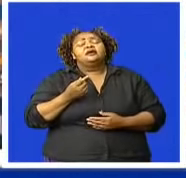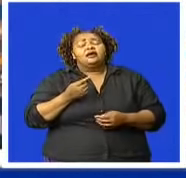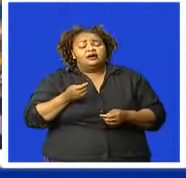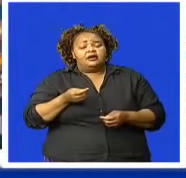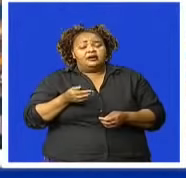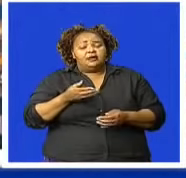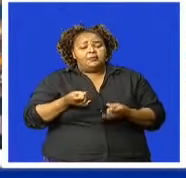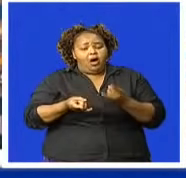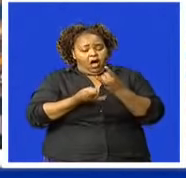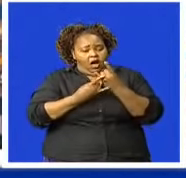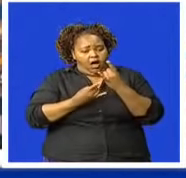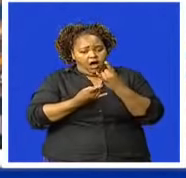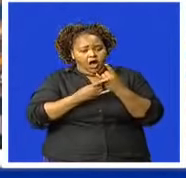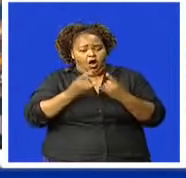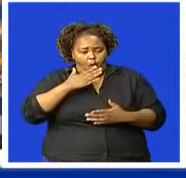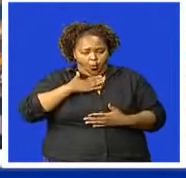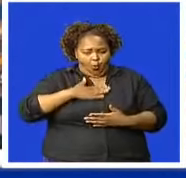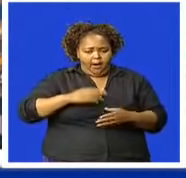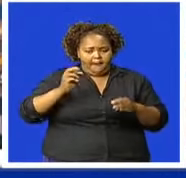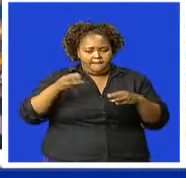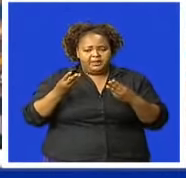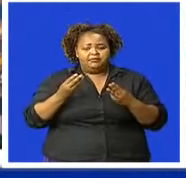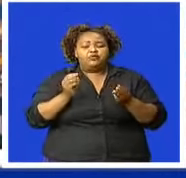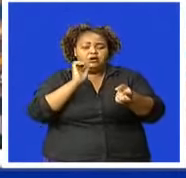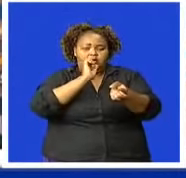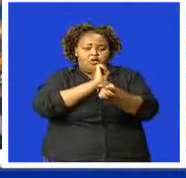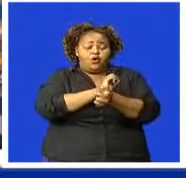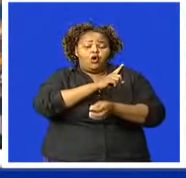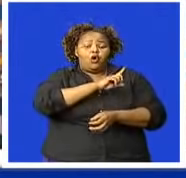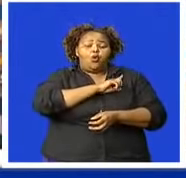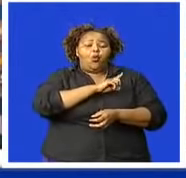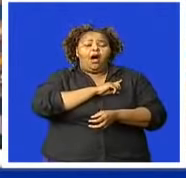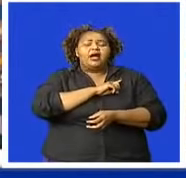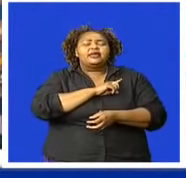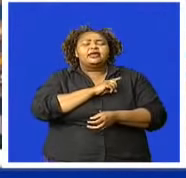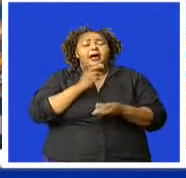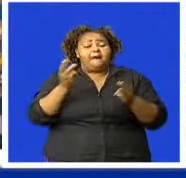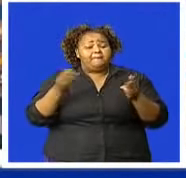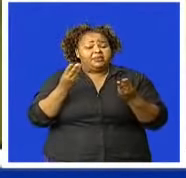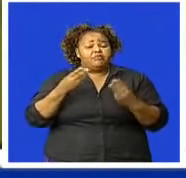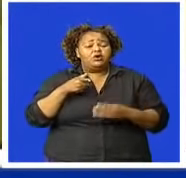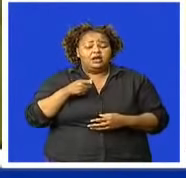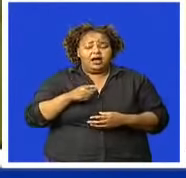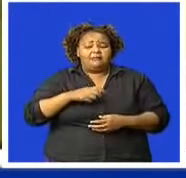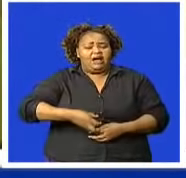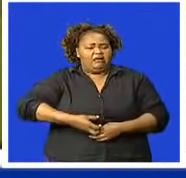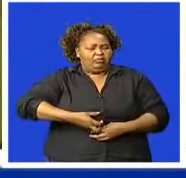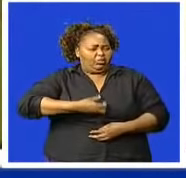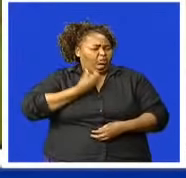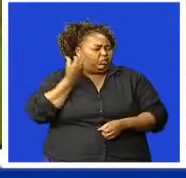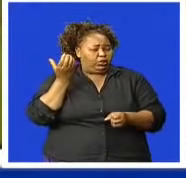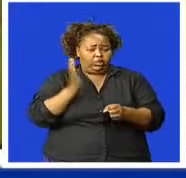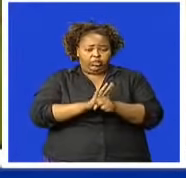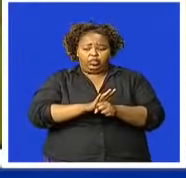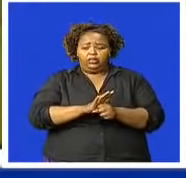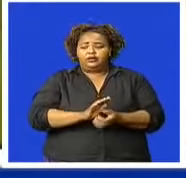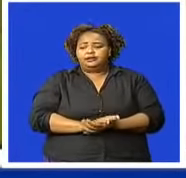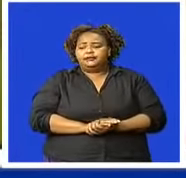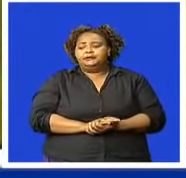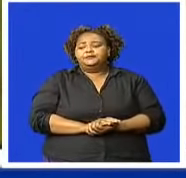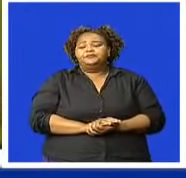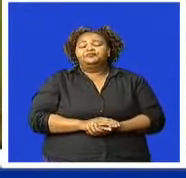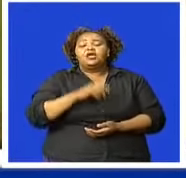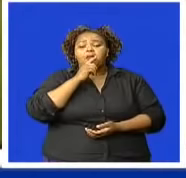ngoba ke lo lokubavelele kube ngenxa yekuhluthuka. Indvodza leneminyaka lengu-22